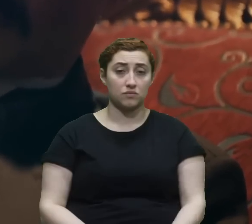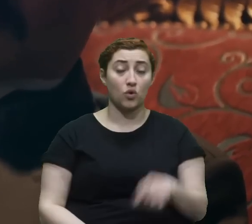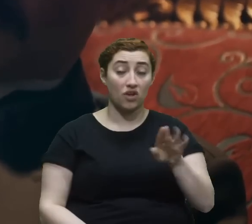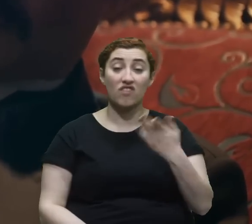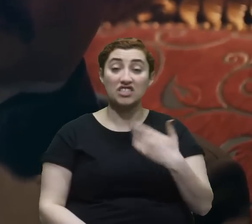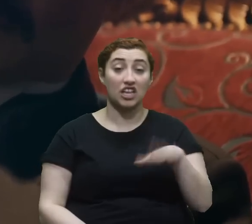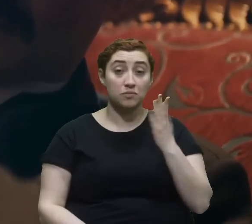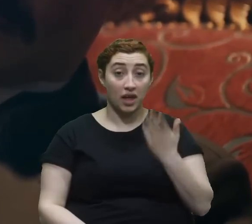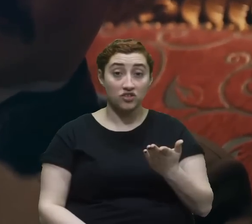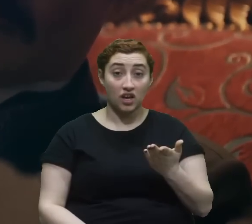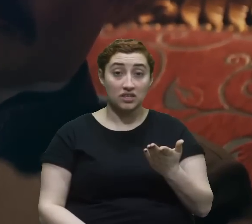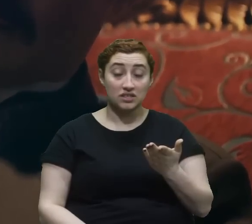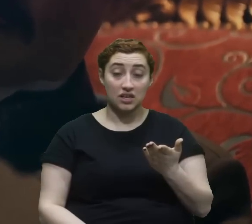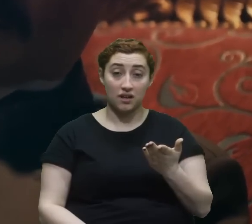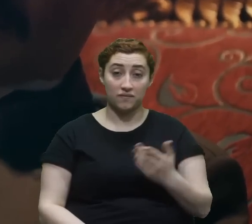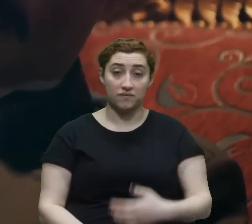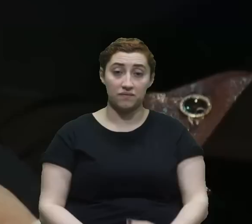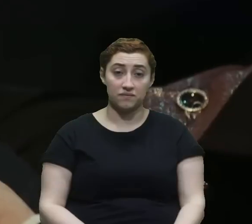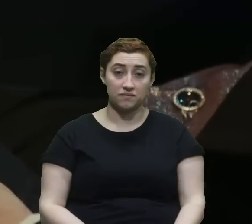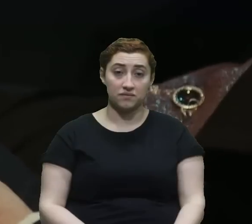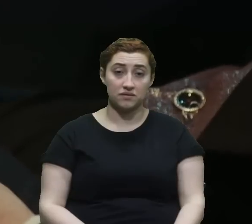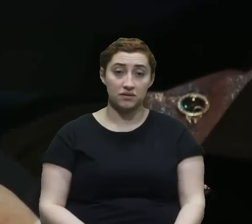Ondan vazgeçmezsen